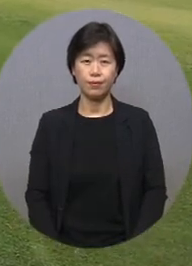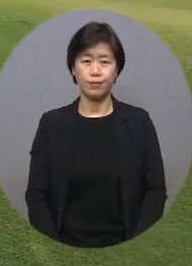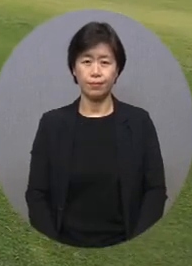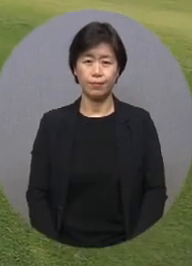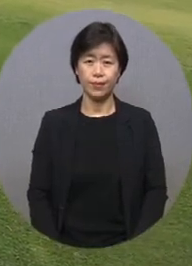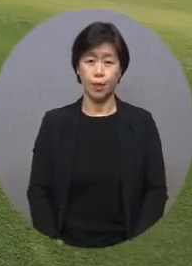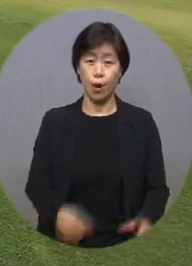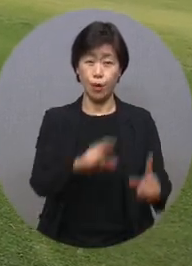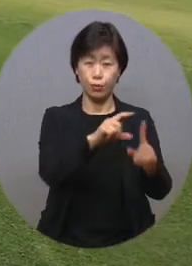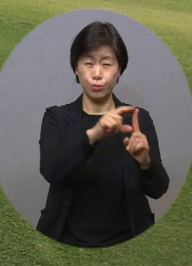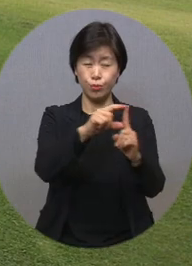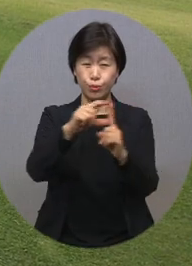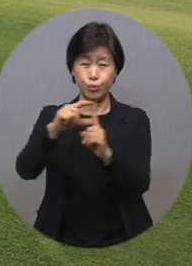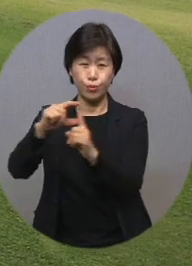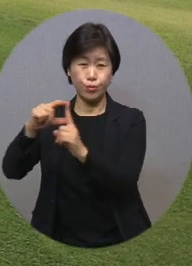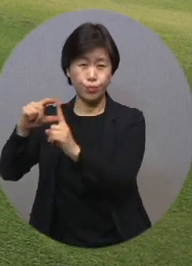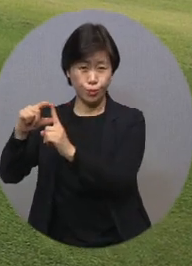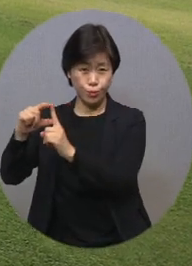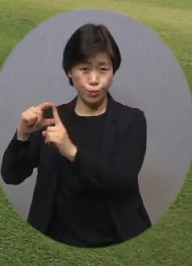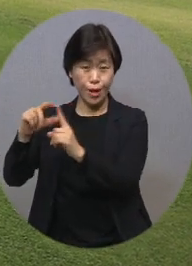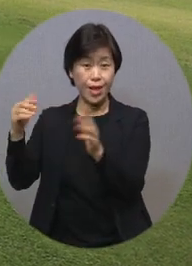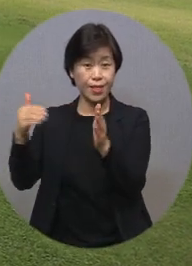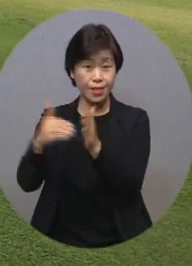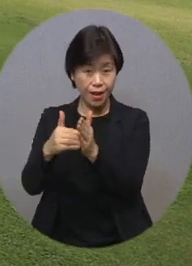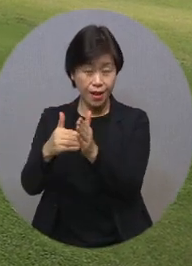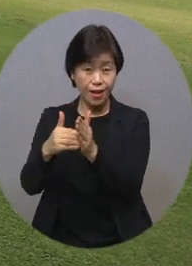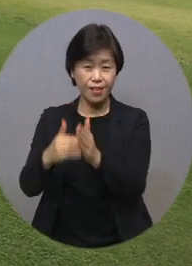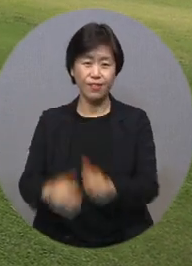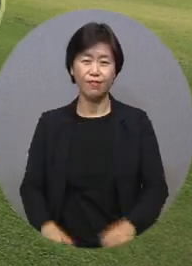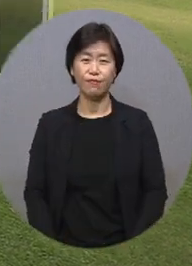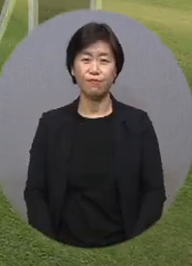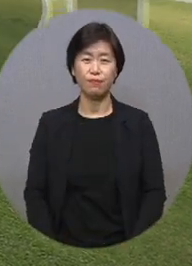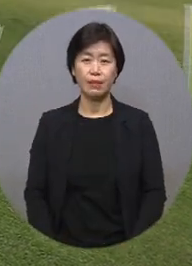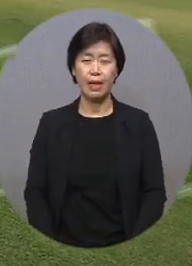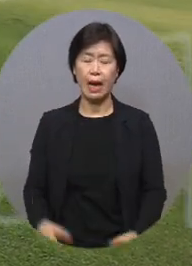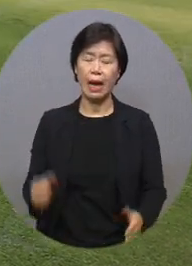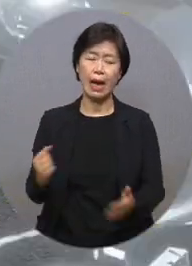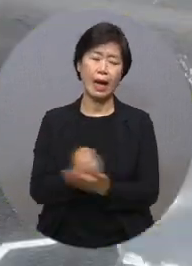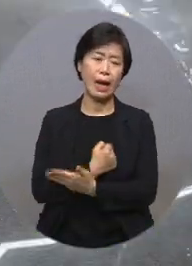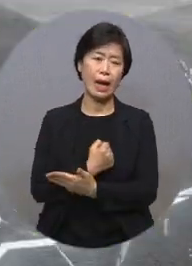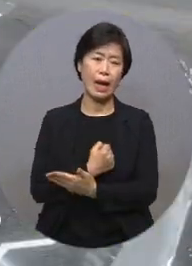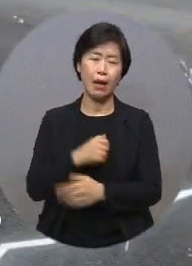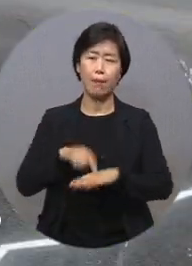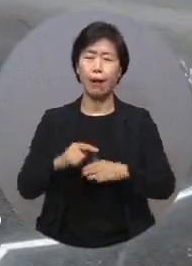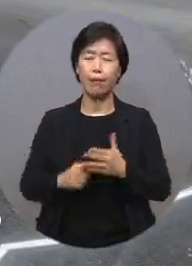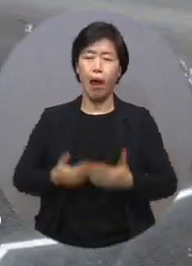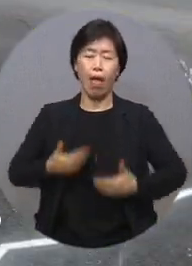무궁화 꽃이 피었습니다. 아, 이게 급하게 되네.